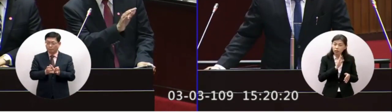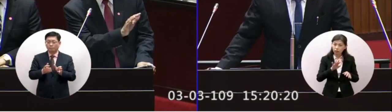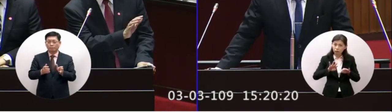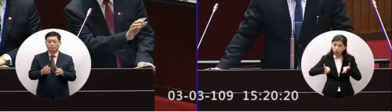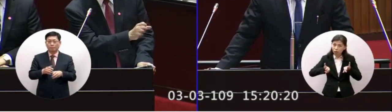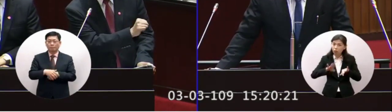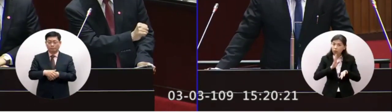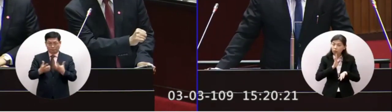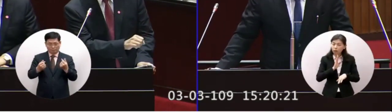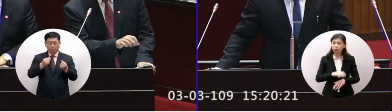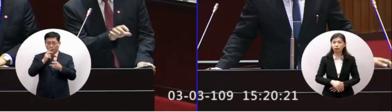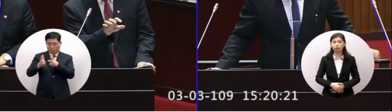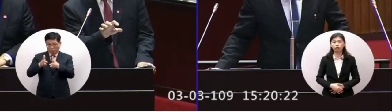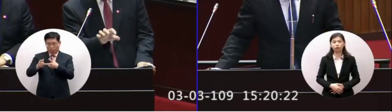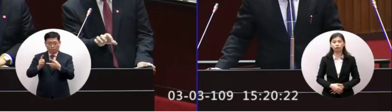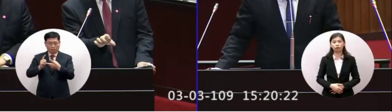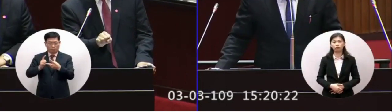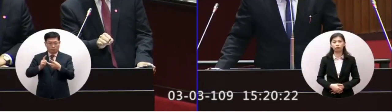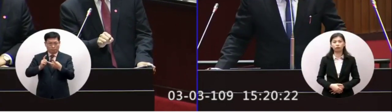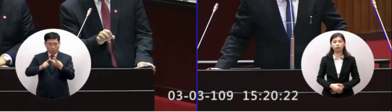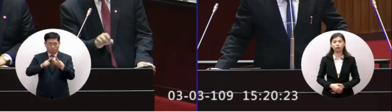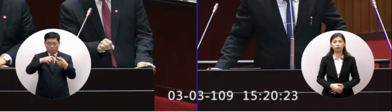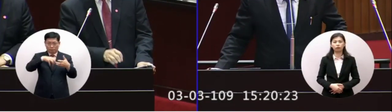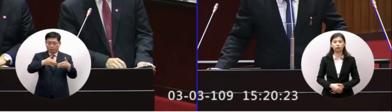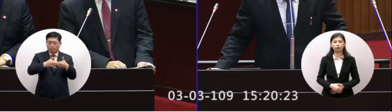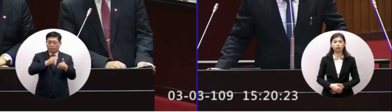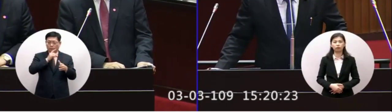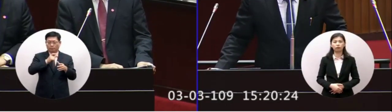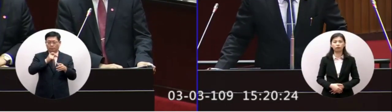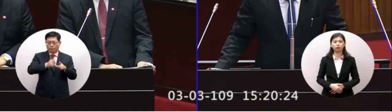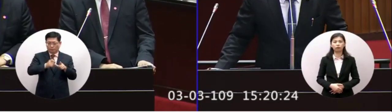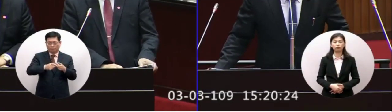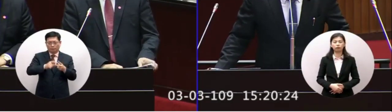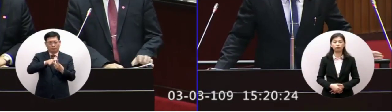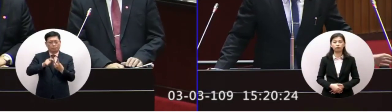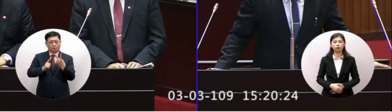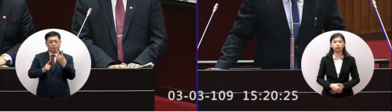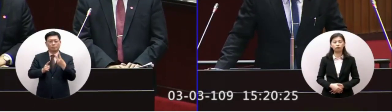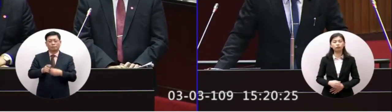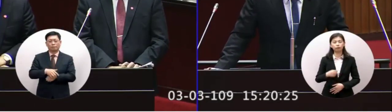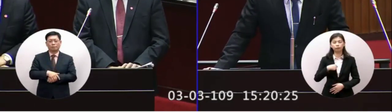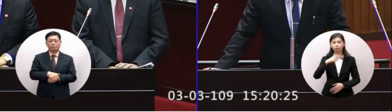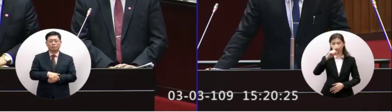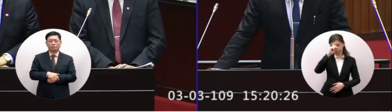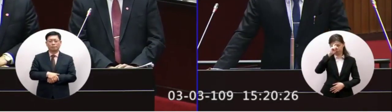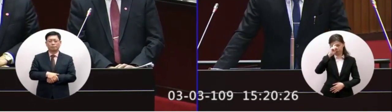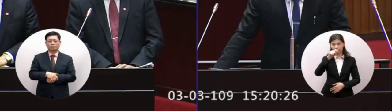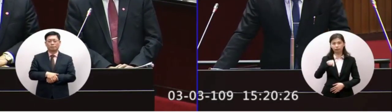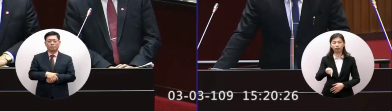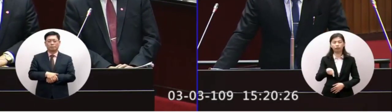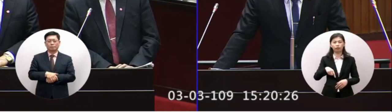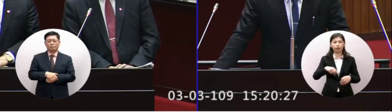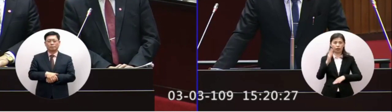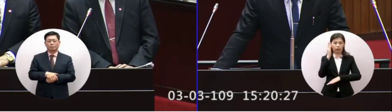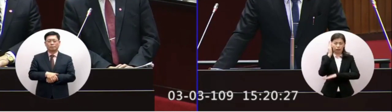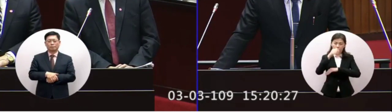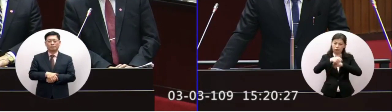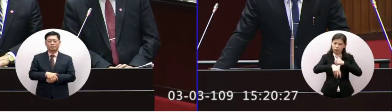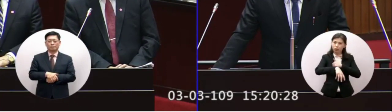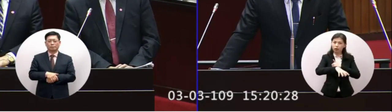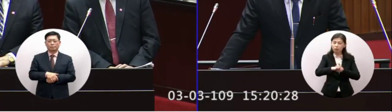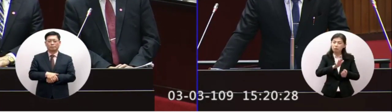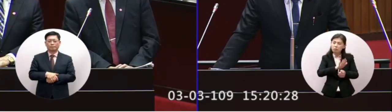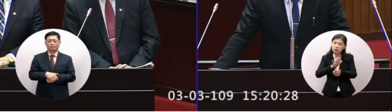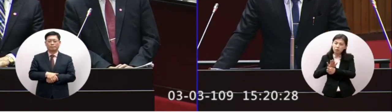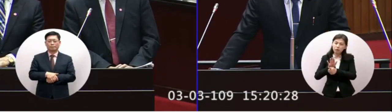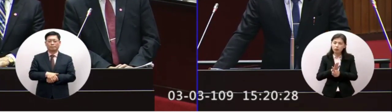来分就对了， 制造业一个是内需型的 OK 这两个。 好，那我希望说这个各行政单位在协助他们做这